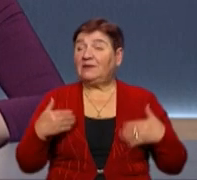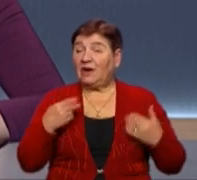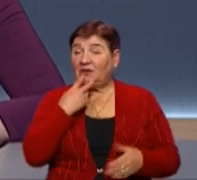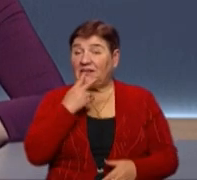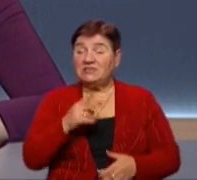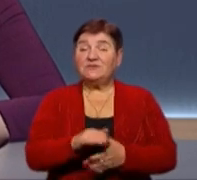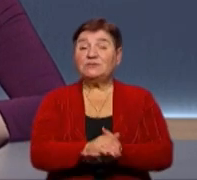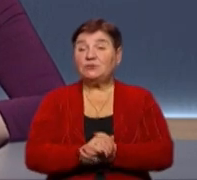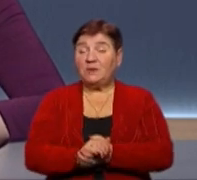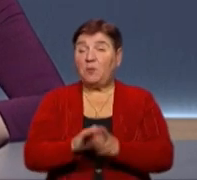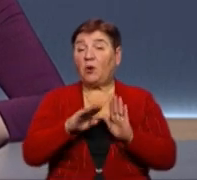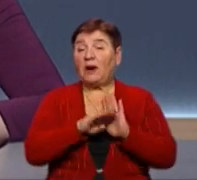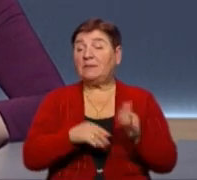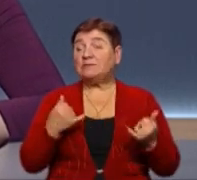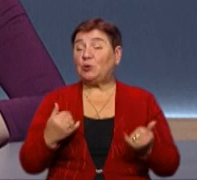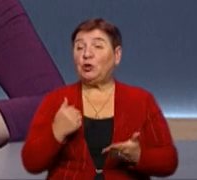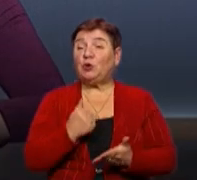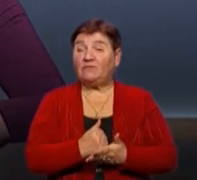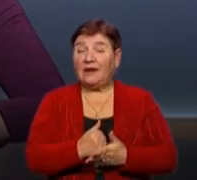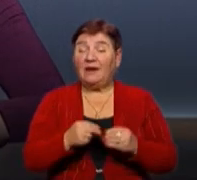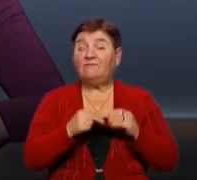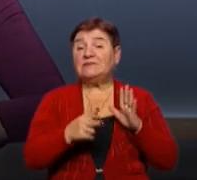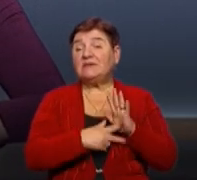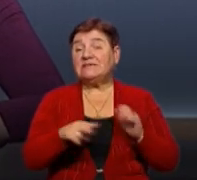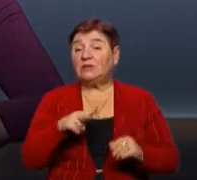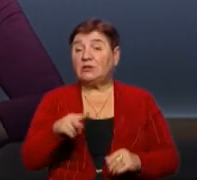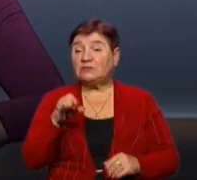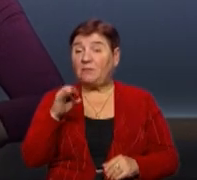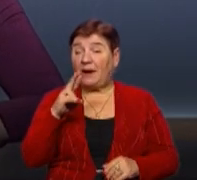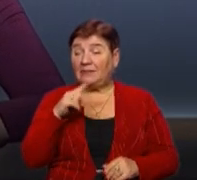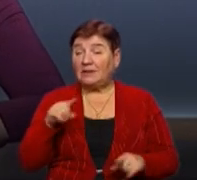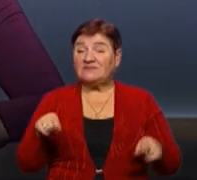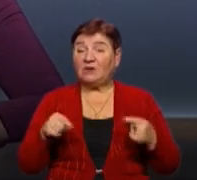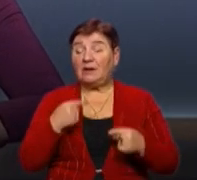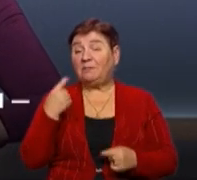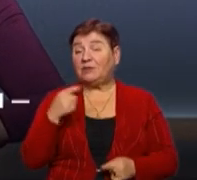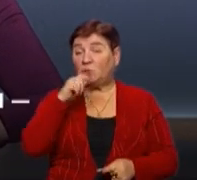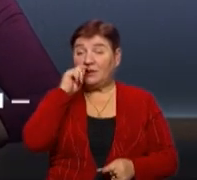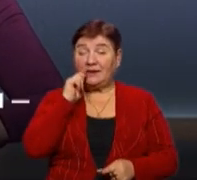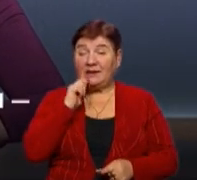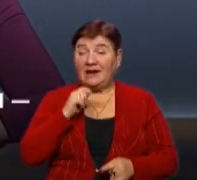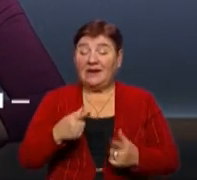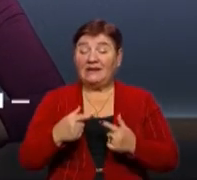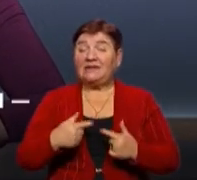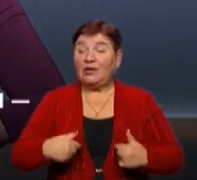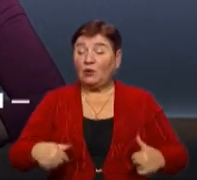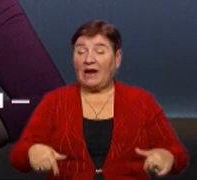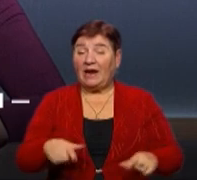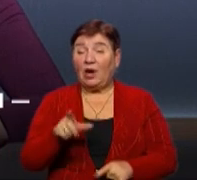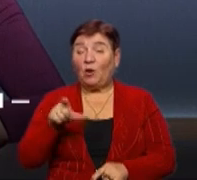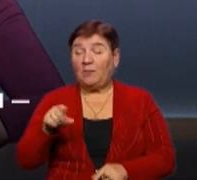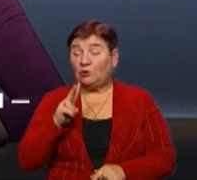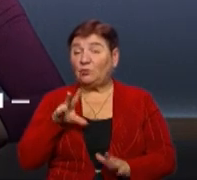Вітаю глядачів Суспільного. В ефірі програма «Сьогодні головне». 18 листопада на Закарпатті створили першу в Україні Раду територіальних громад. Хто